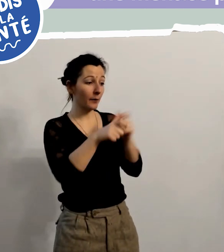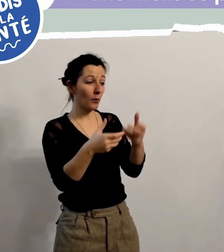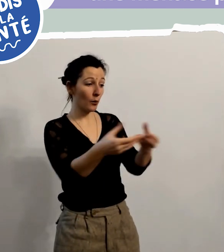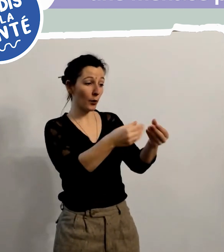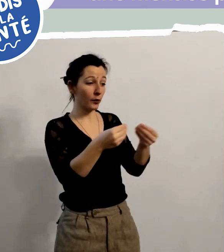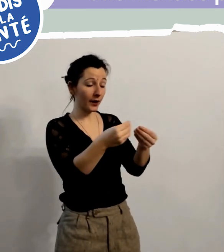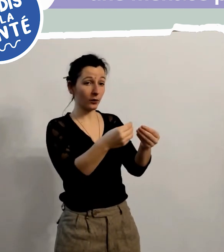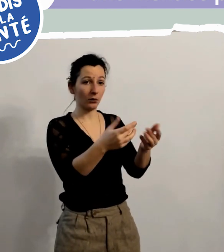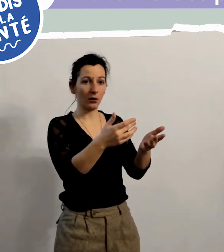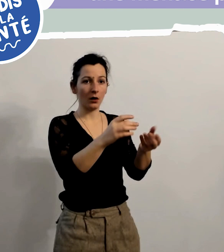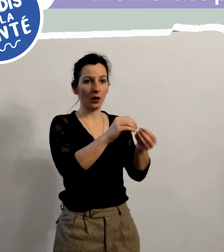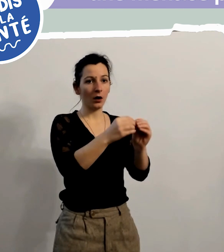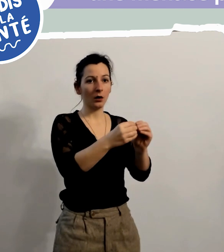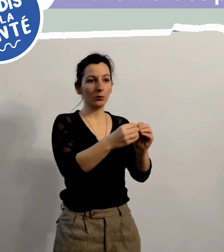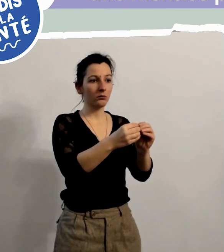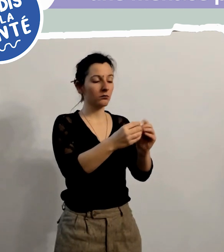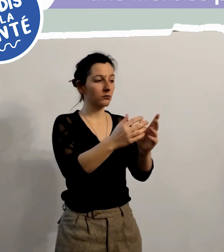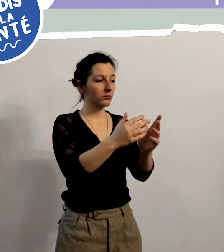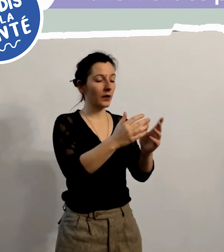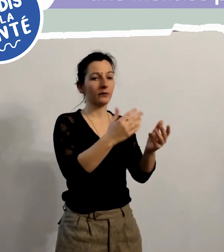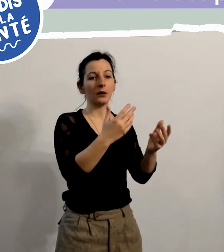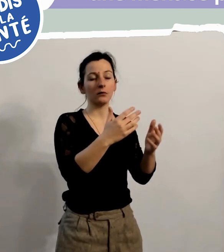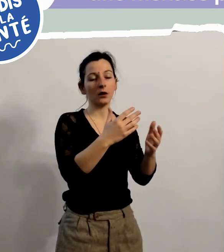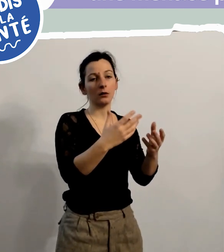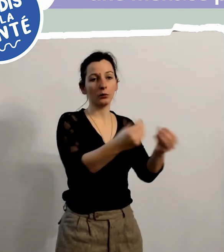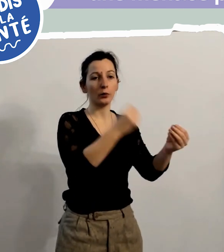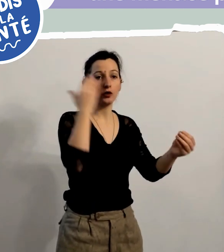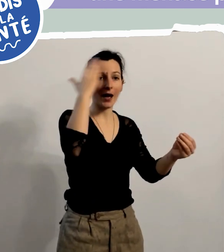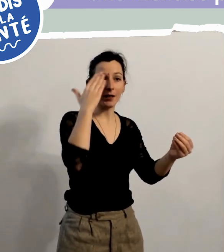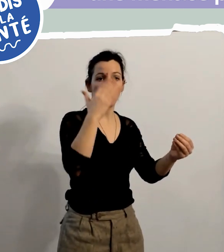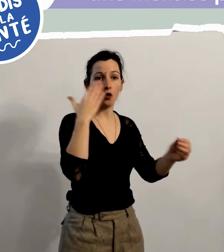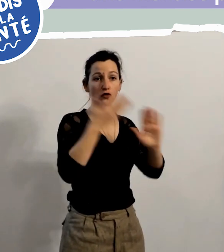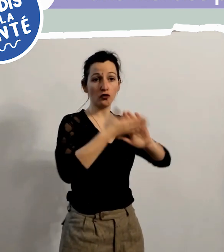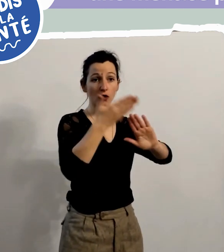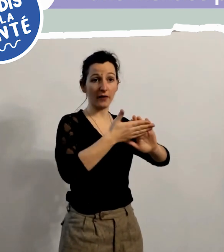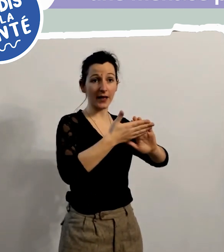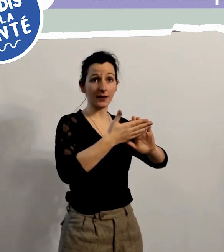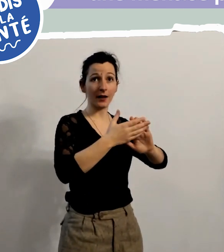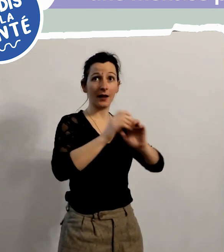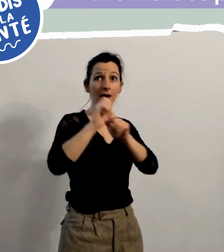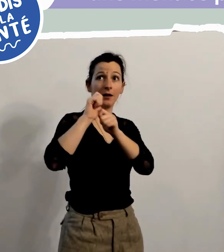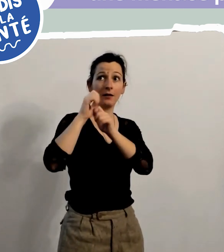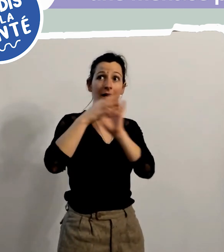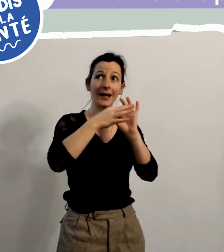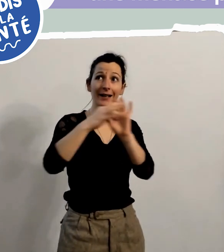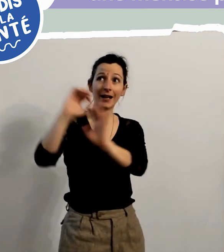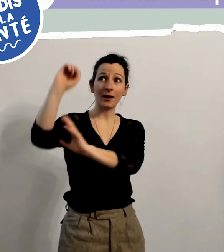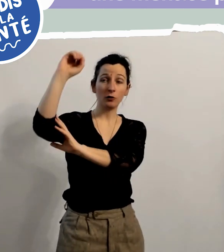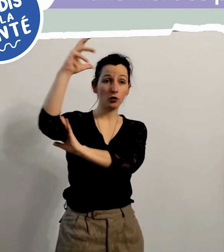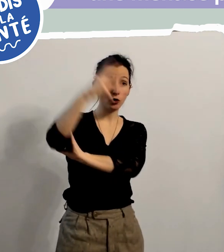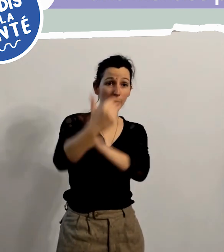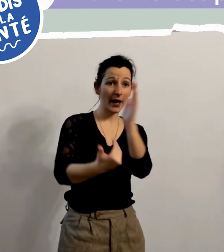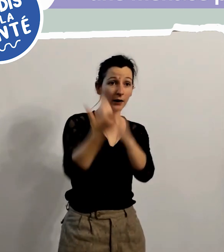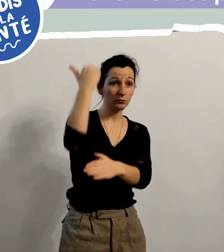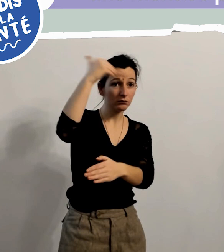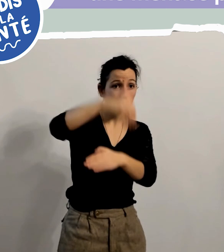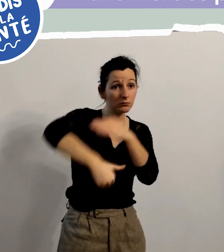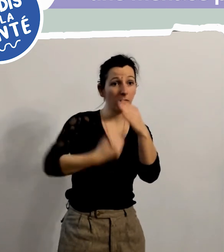population d'animaux sauvages à cause de cette pollution lumineuse nocturne.